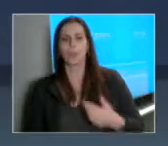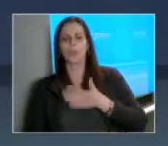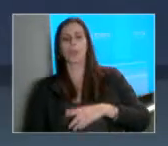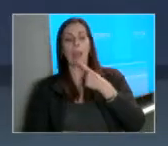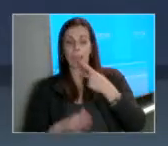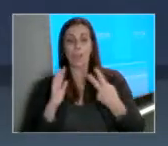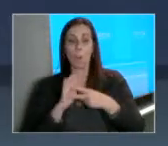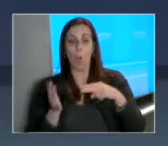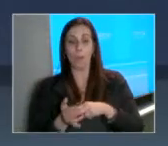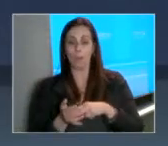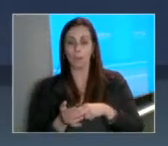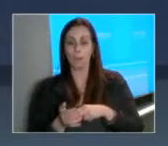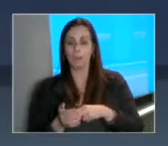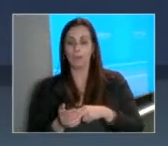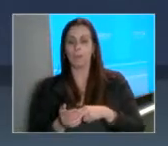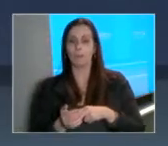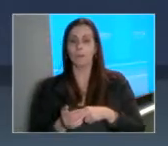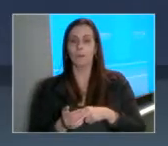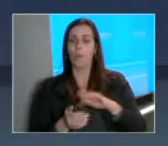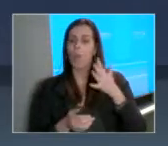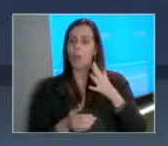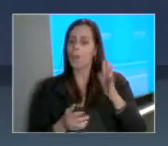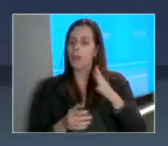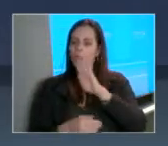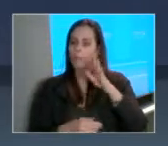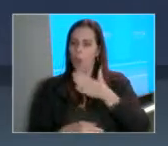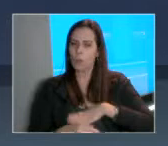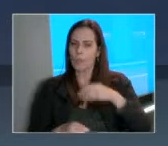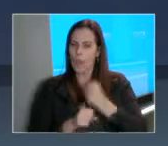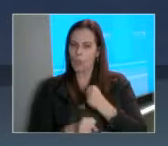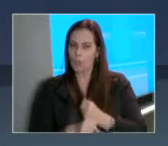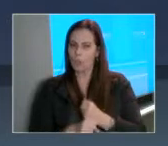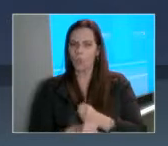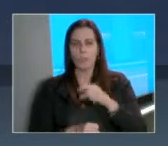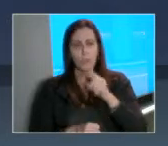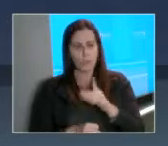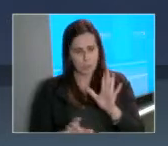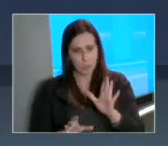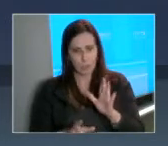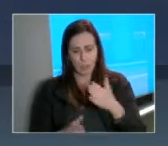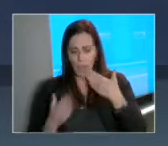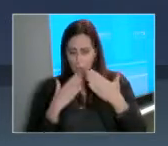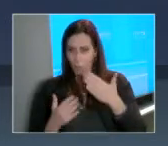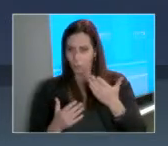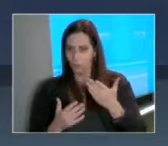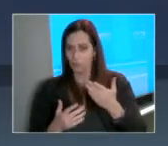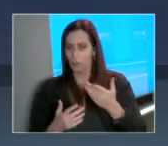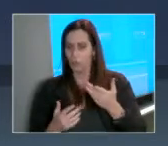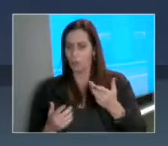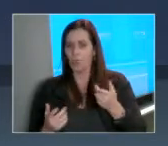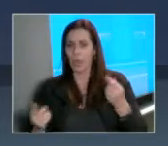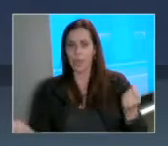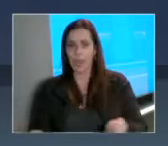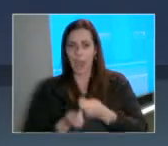אני רוצה סביב פוליטיקה, אולי מה שנתניהו רוצה לעשות, זה לקחת את הדיון של הקמפיין הנוכחי.